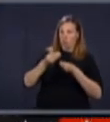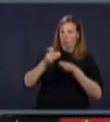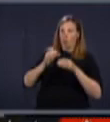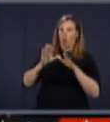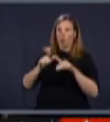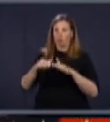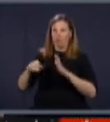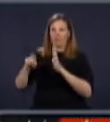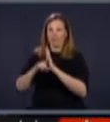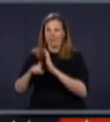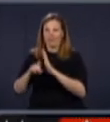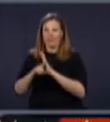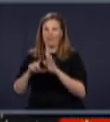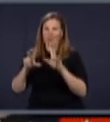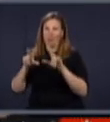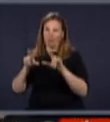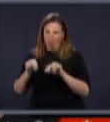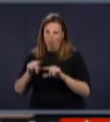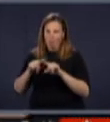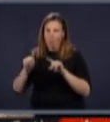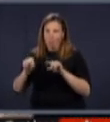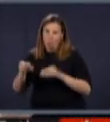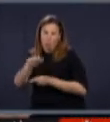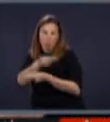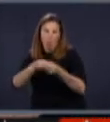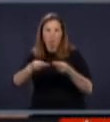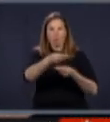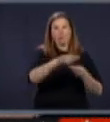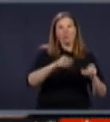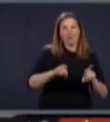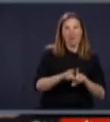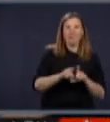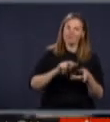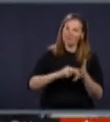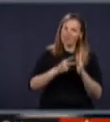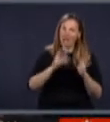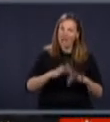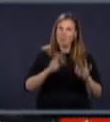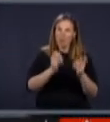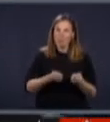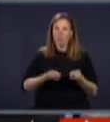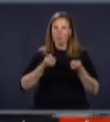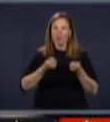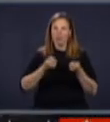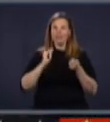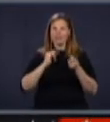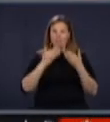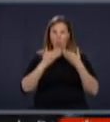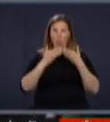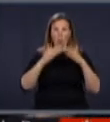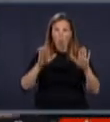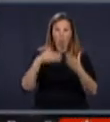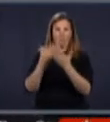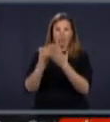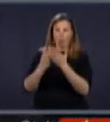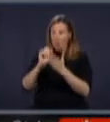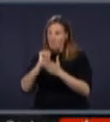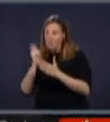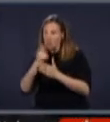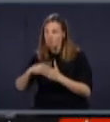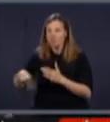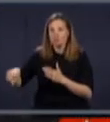des transmetteurs, jusqu'à preuve du contraire, du virus. Donc, on peut pas ouvrir tout